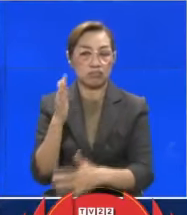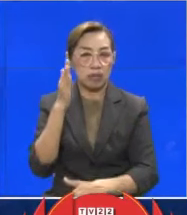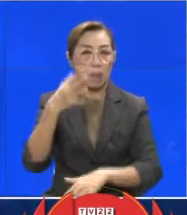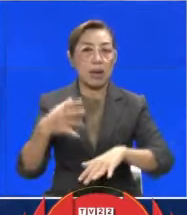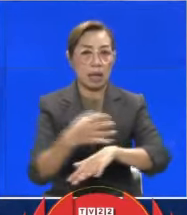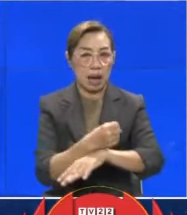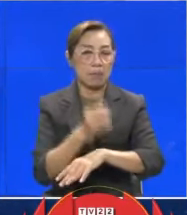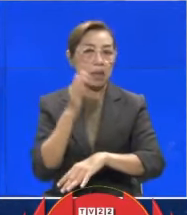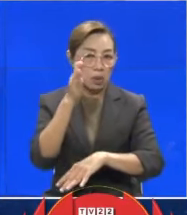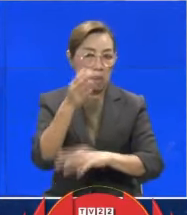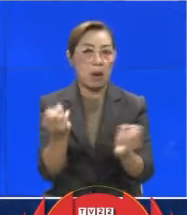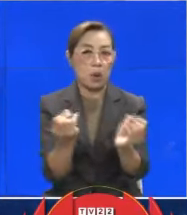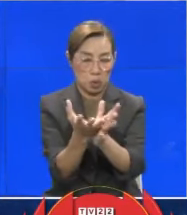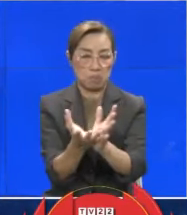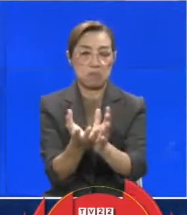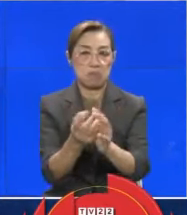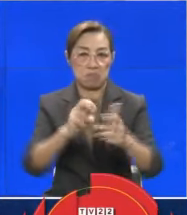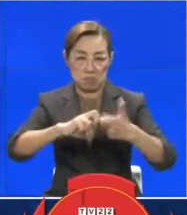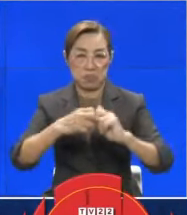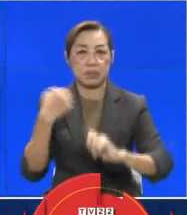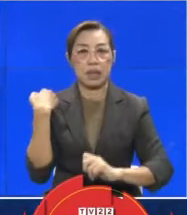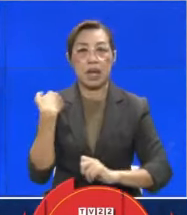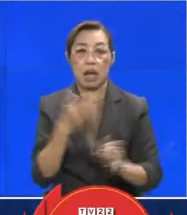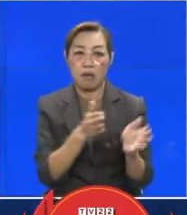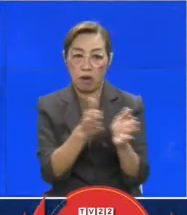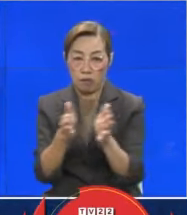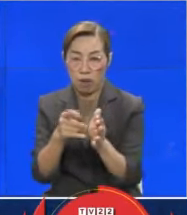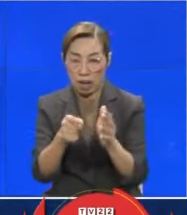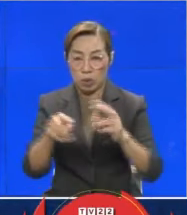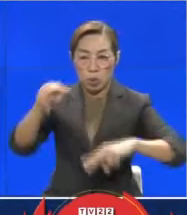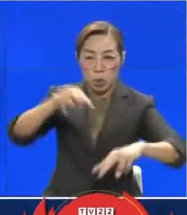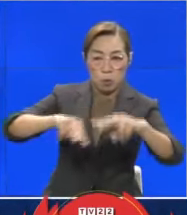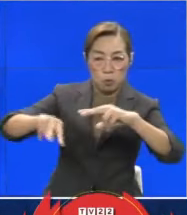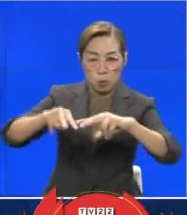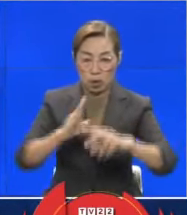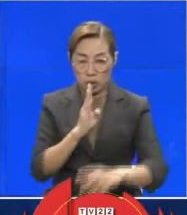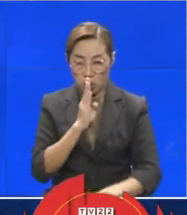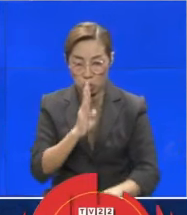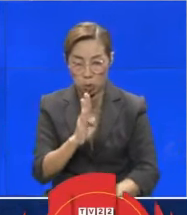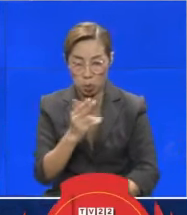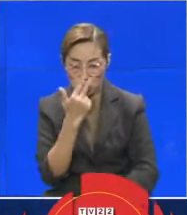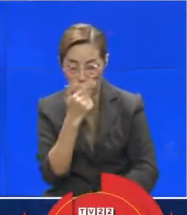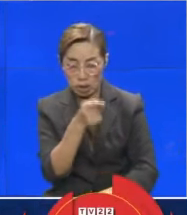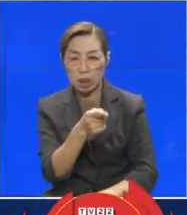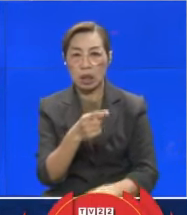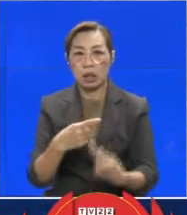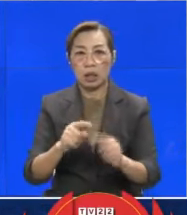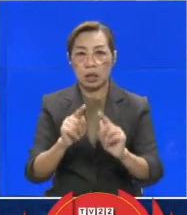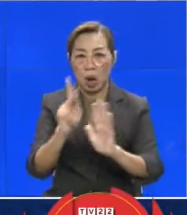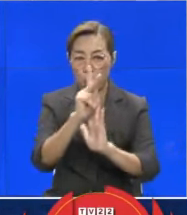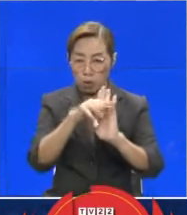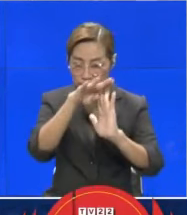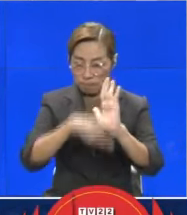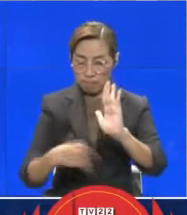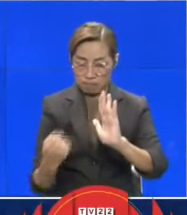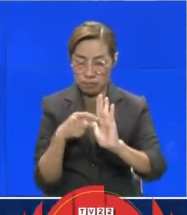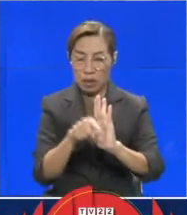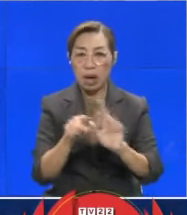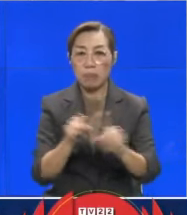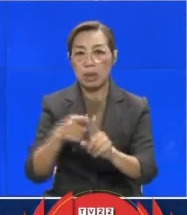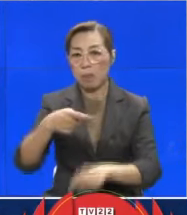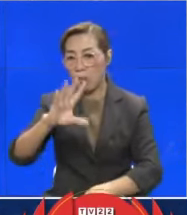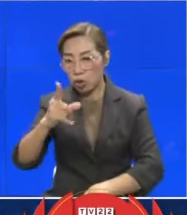การเมืองในอนาคตมากขึ้นก็ขอให้ทุกฝ่ายนั้นเดินหน้าตรวจสอบตั้งสติให้ดีใช้กระบวนการทางกฎหมายไม่ว่าจะเป็นกรรมการ